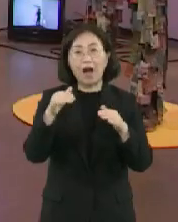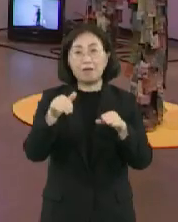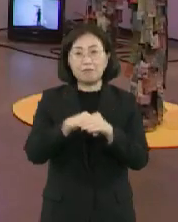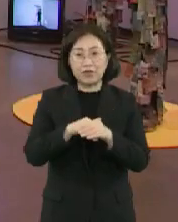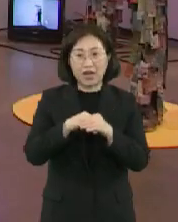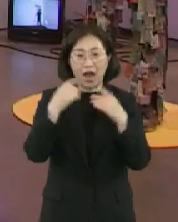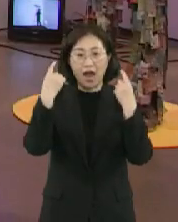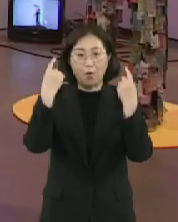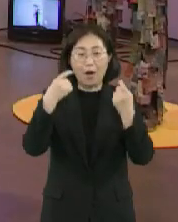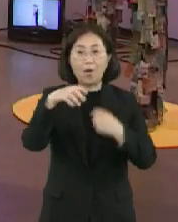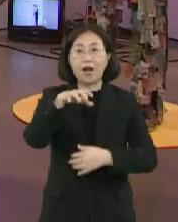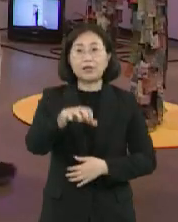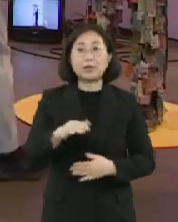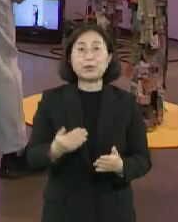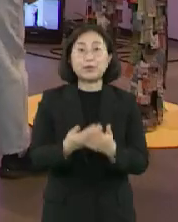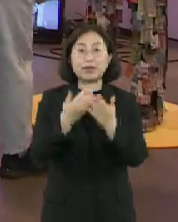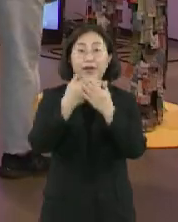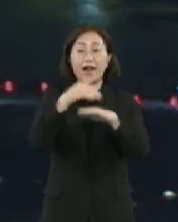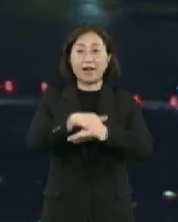육성 할 방침입니다